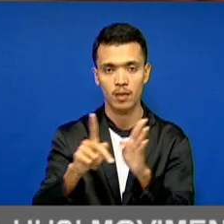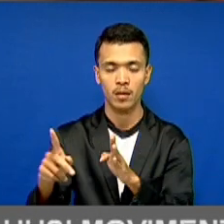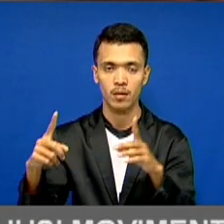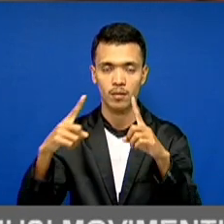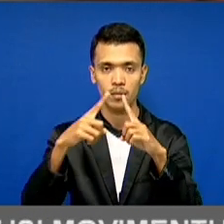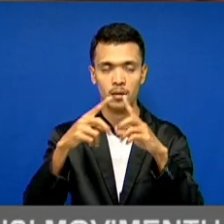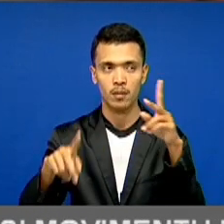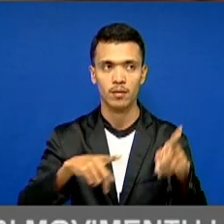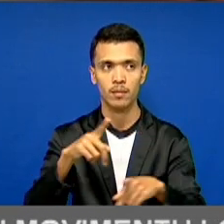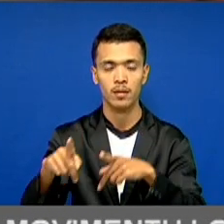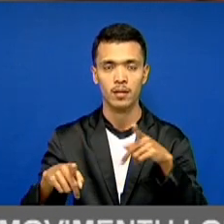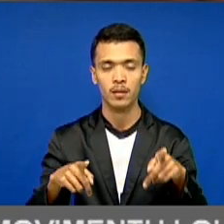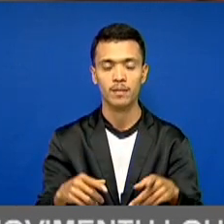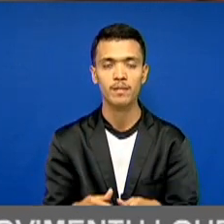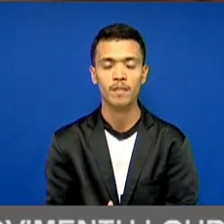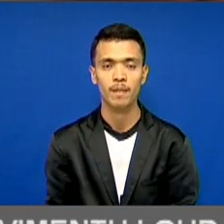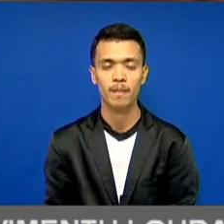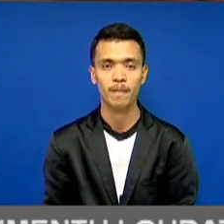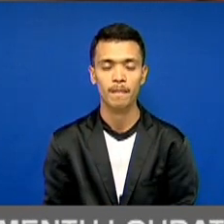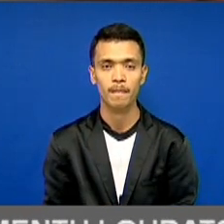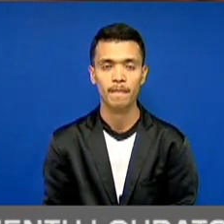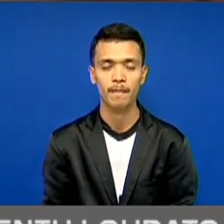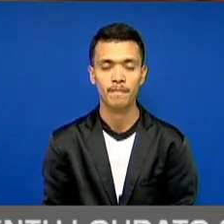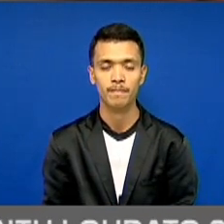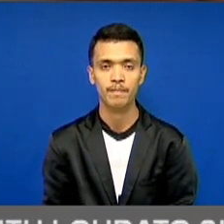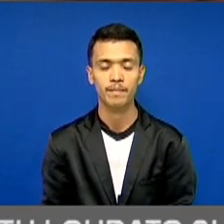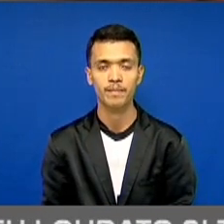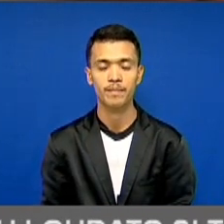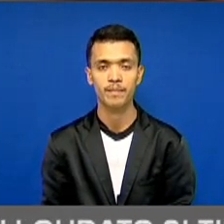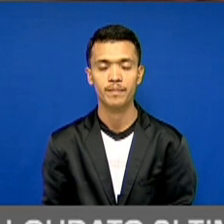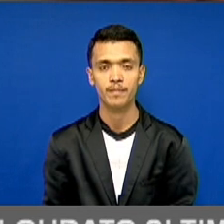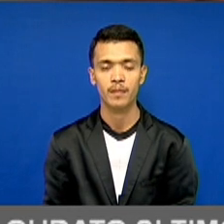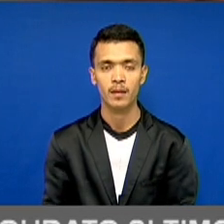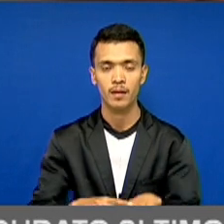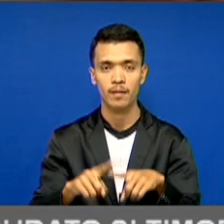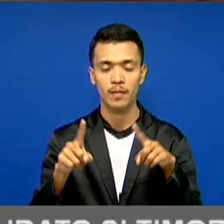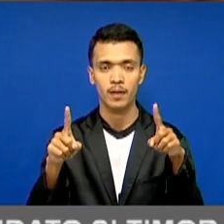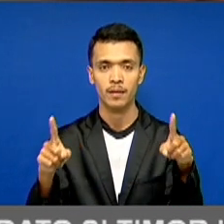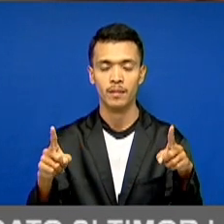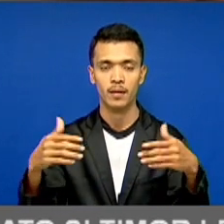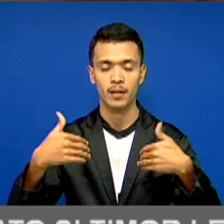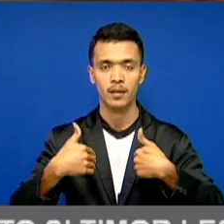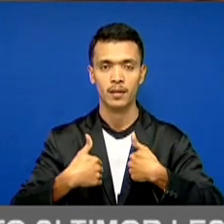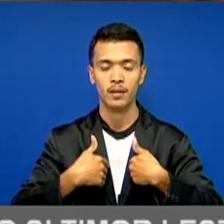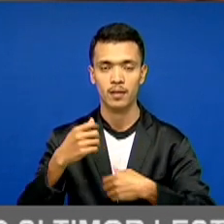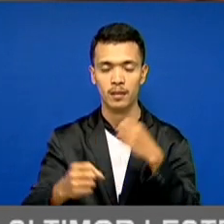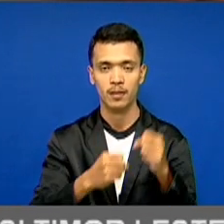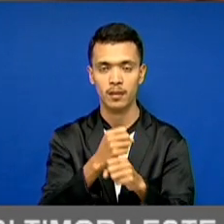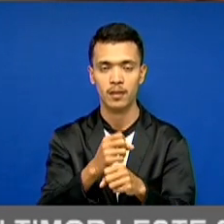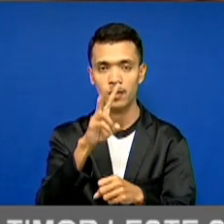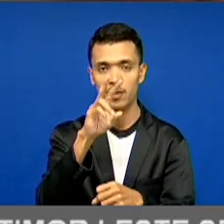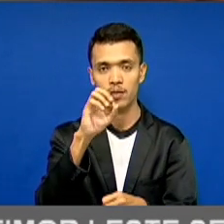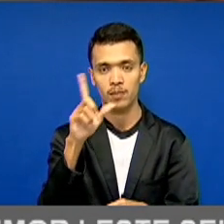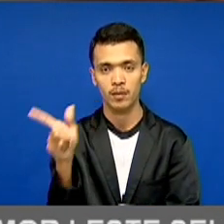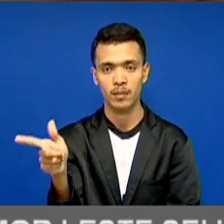ma aldea hat ne be makusi sukutir lolonia iha na ba mai be iha 2024 ita la